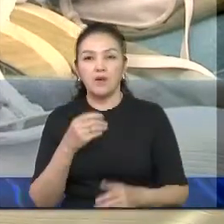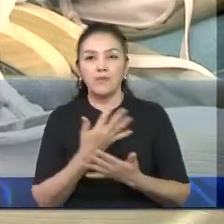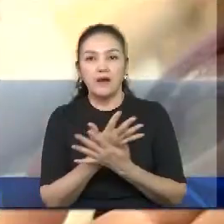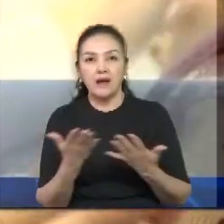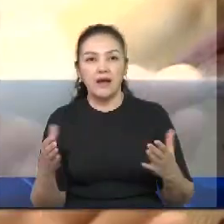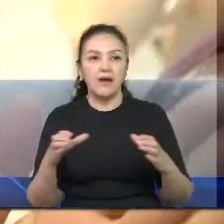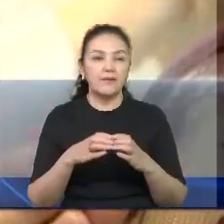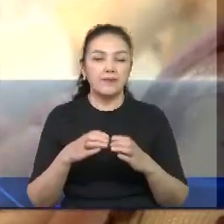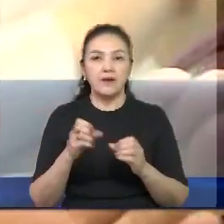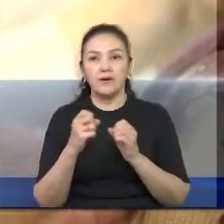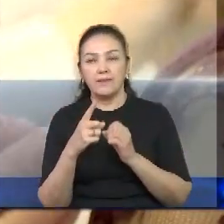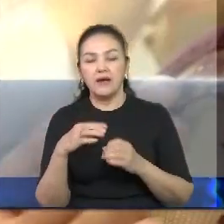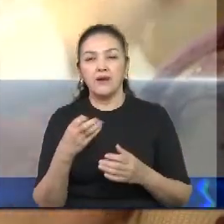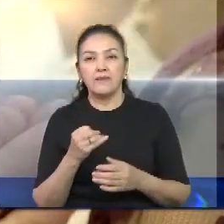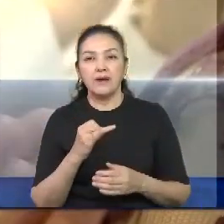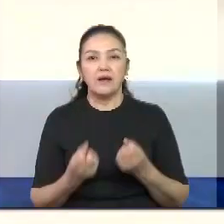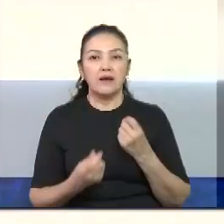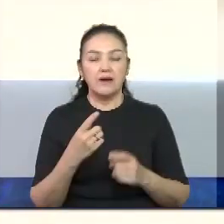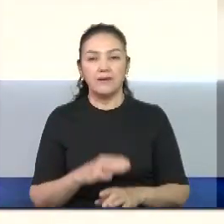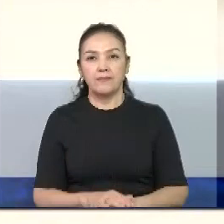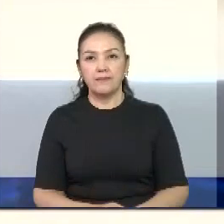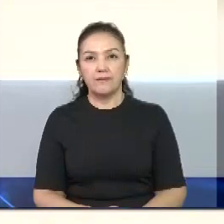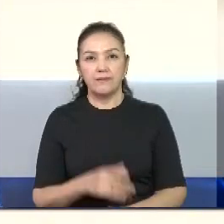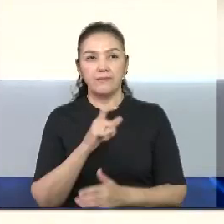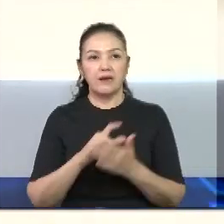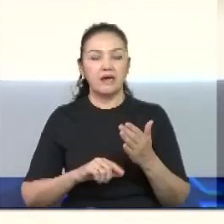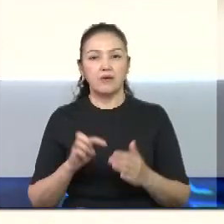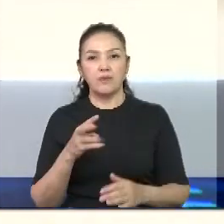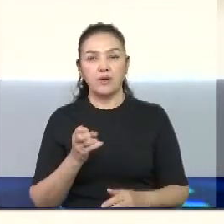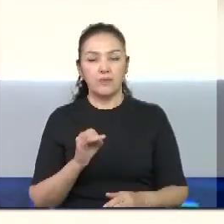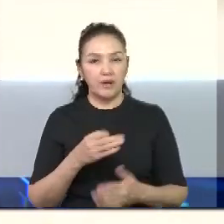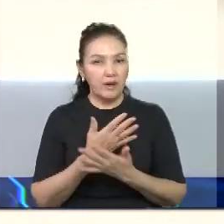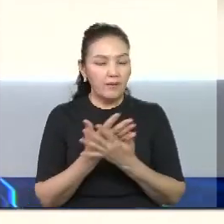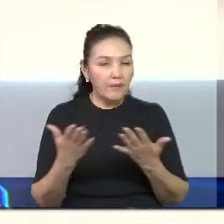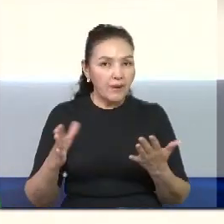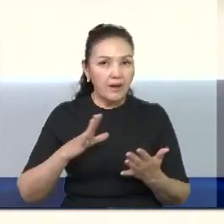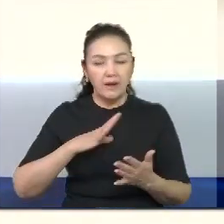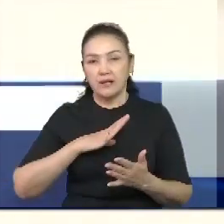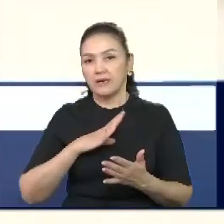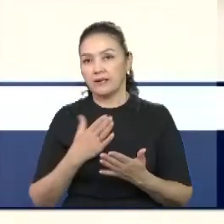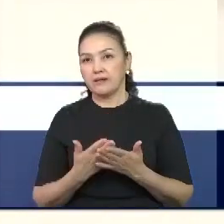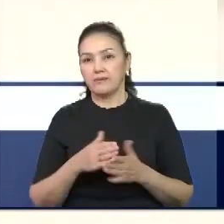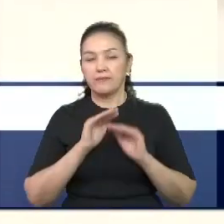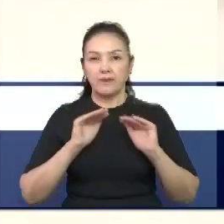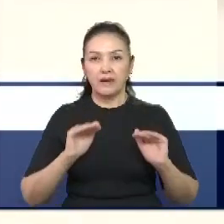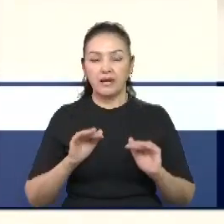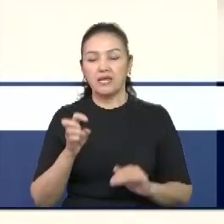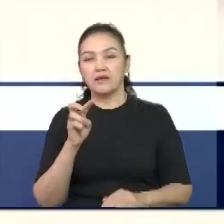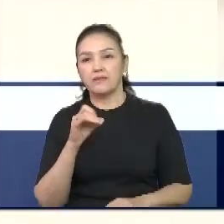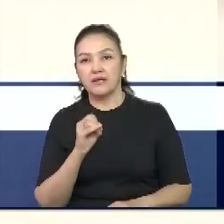түрлі жанры бойынша 11 номинант анықталды. Поэзия, проза, әдебиеттің түрлі салалары бойынша, балалар